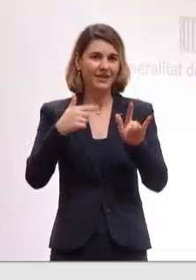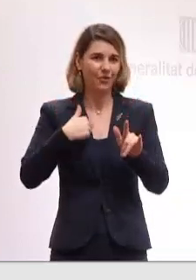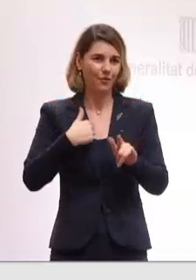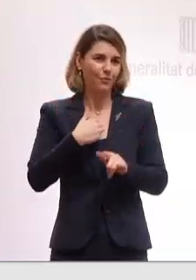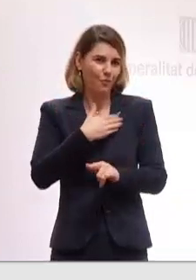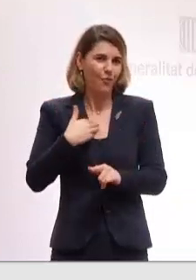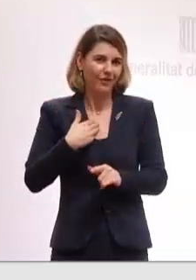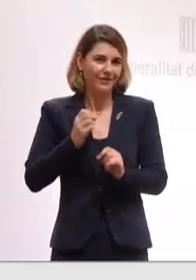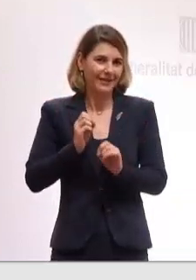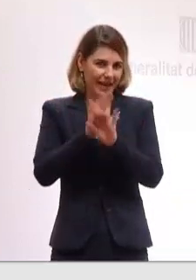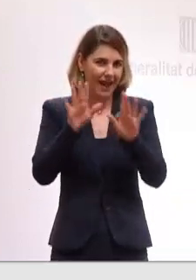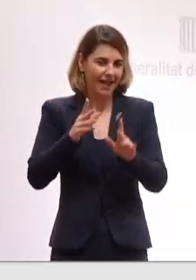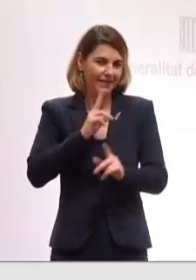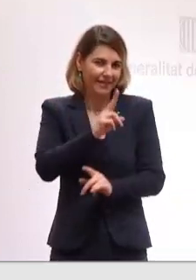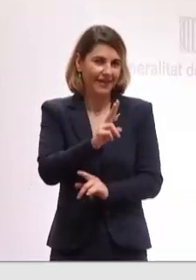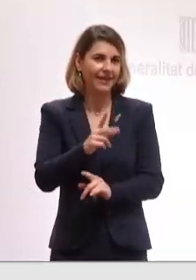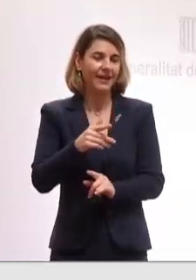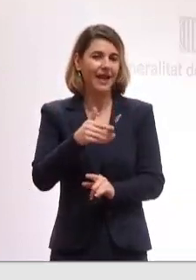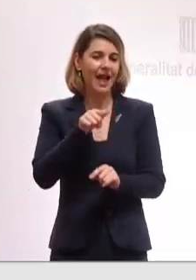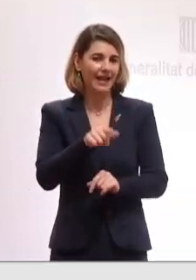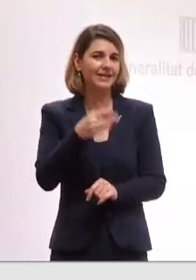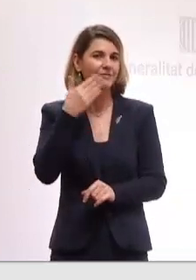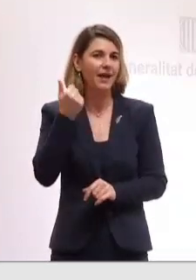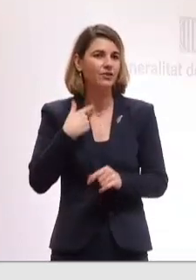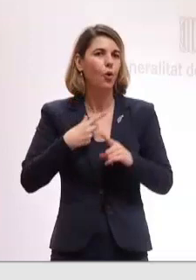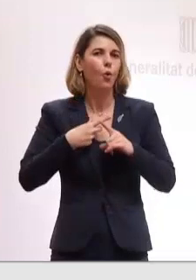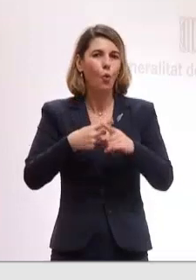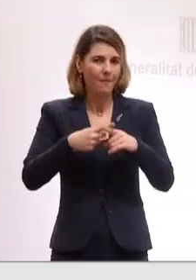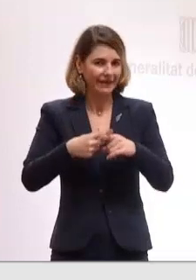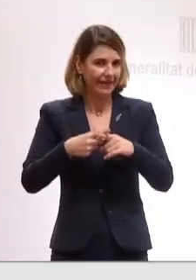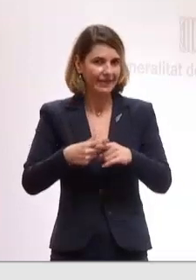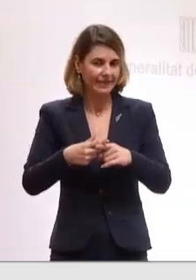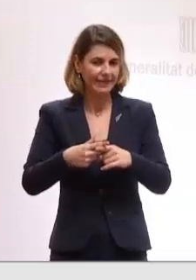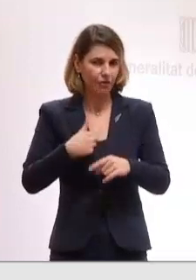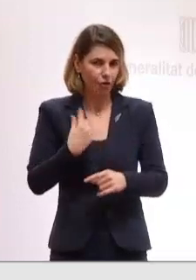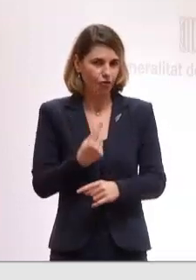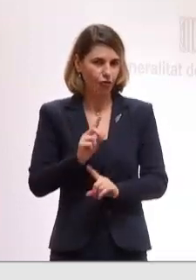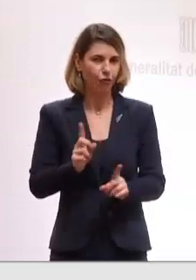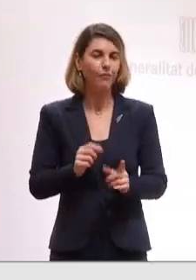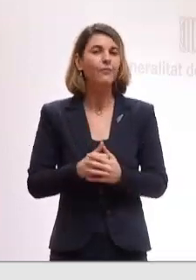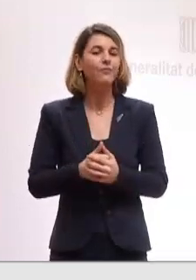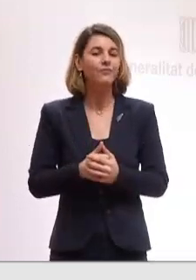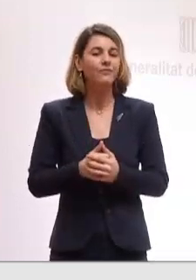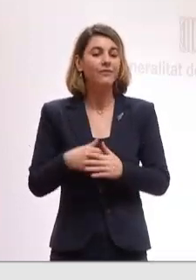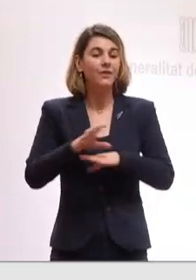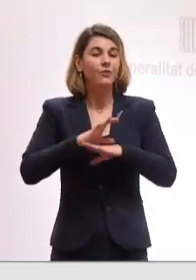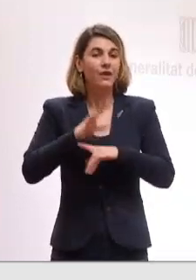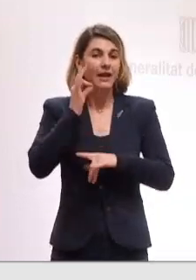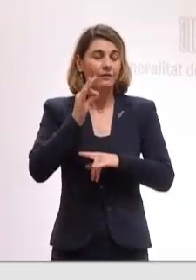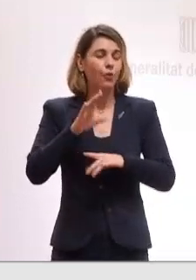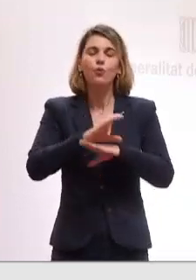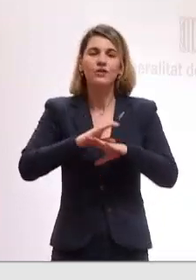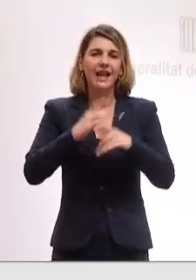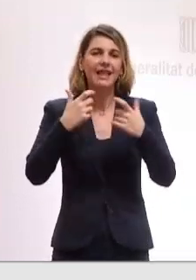clar, vull deixar clar que són uns mèrits totalment compartits. El que vam fer a la Conselleria de Justícia en